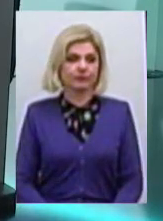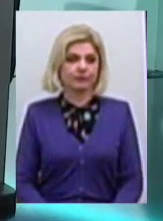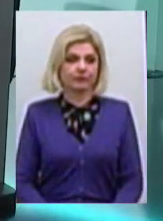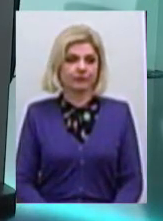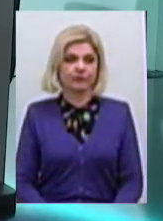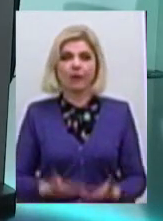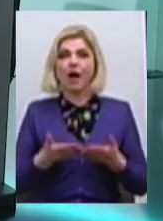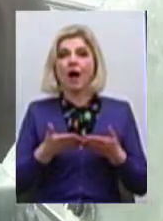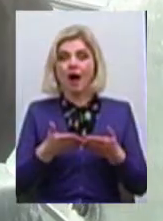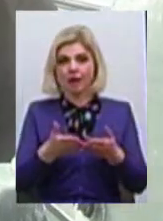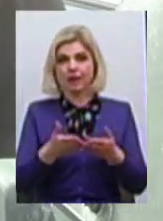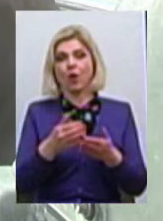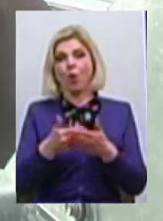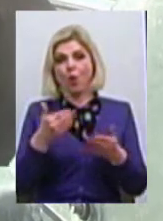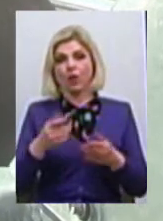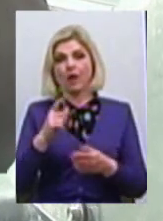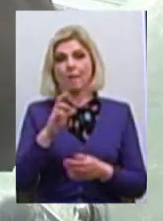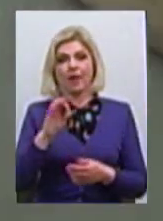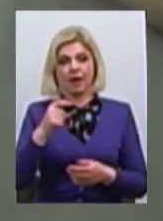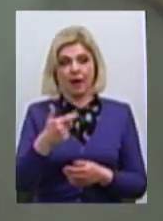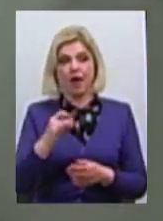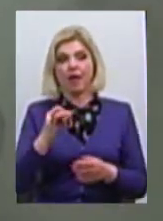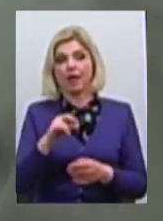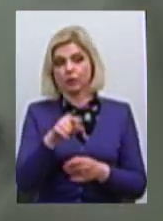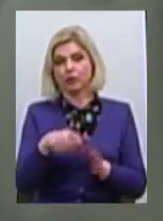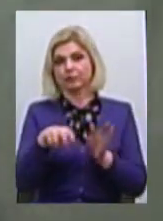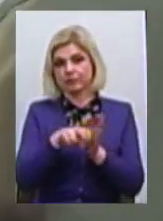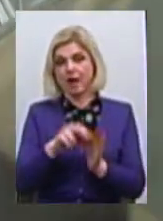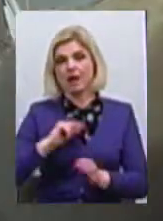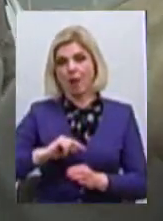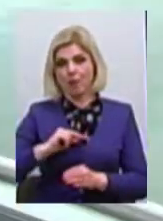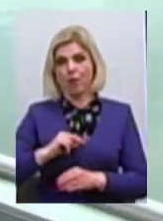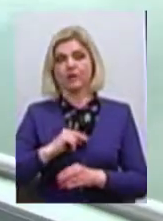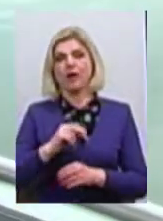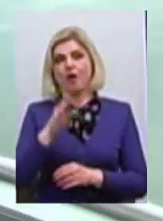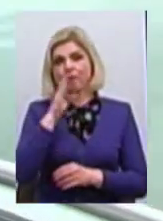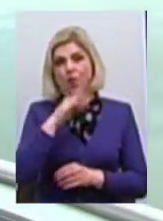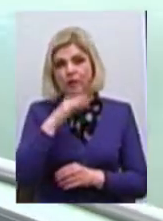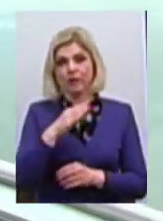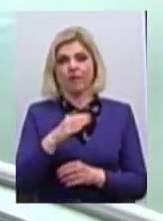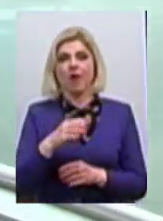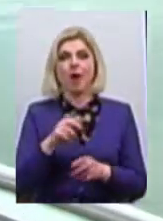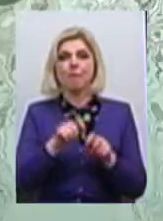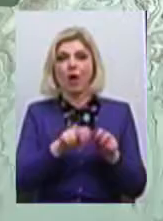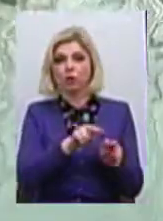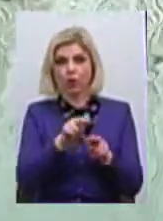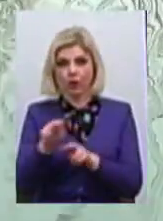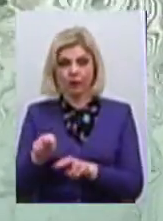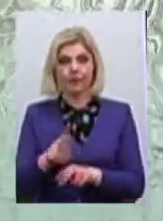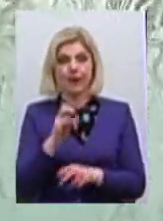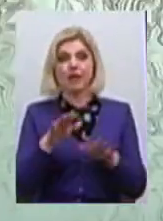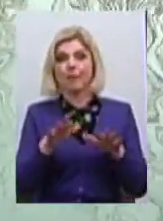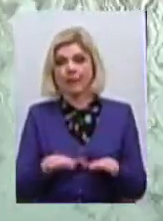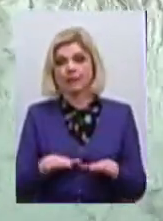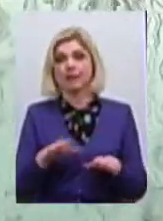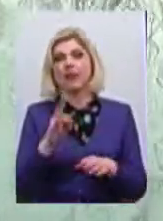Катер відходить від берегу. На борту співробітники рибоохоронного патруля. Борт рухається вздовж Південного Бугу. На місці призначення